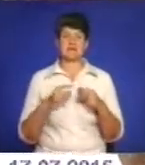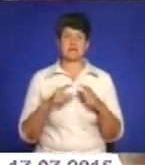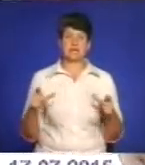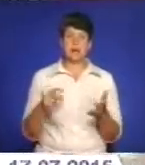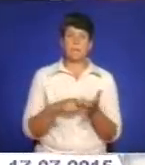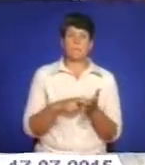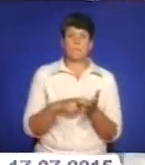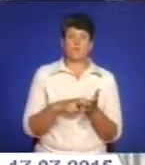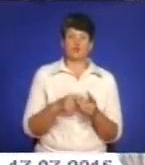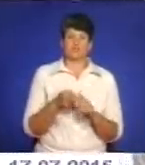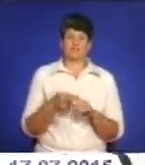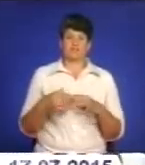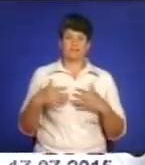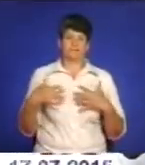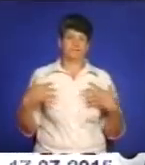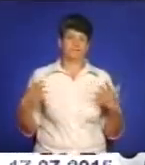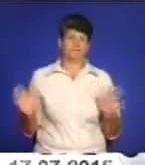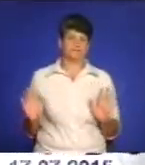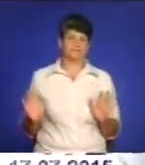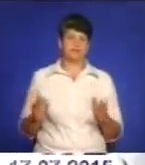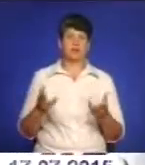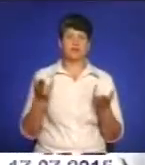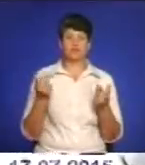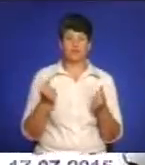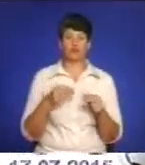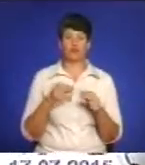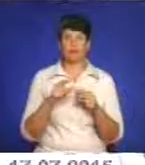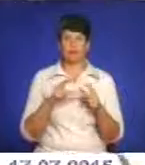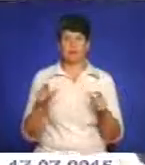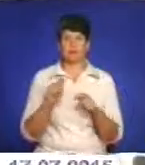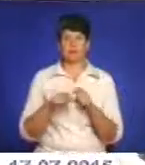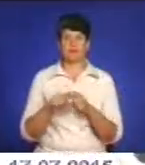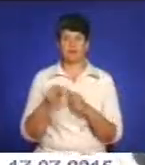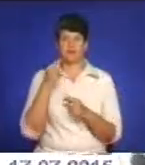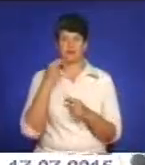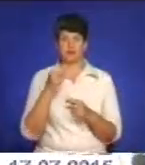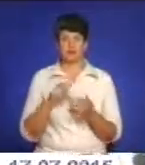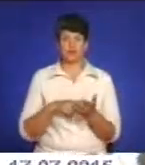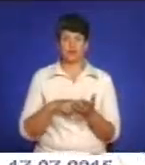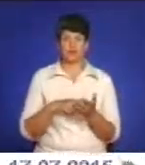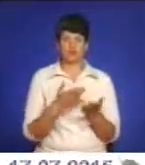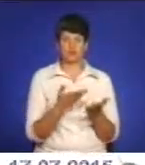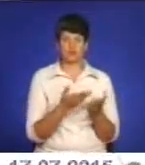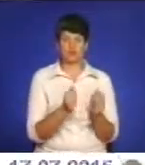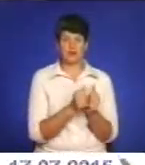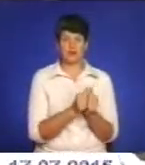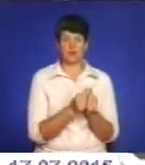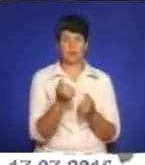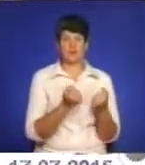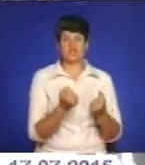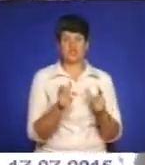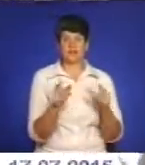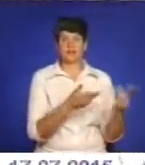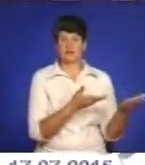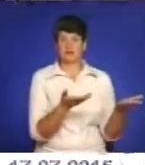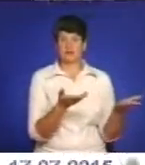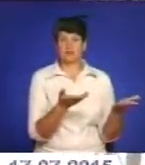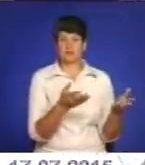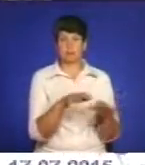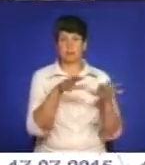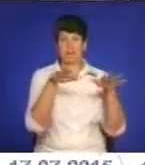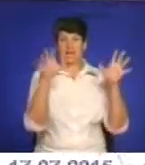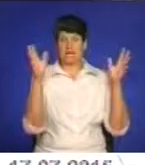за інфекції всякі. Звичайно, в магазині провірено краще. Так боюсь, правильно, вон, рядом машини їдуть, і пиль, і всі,